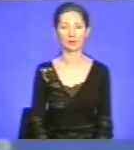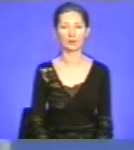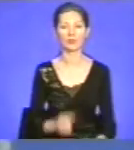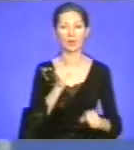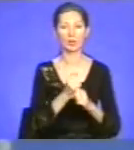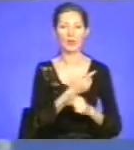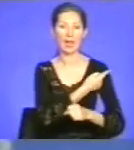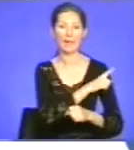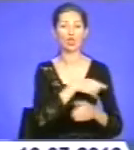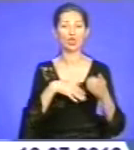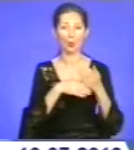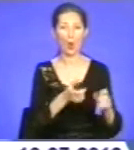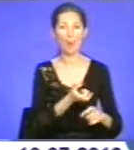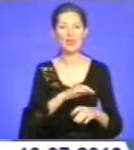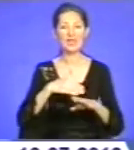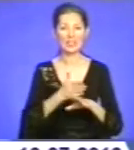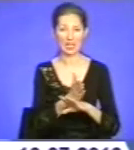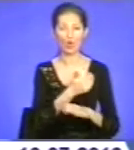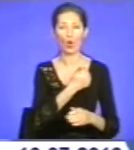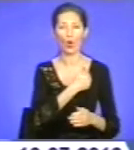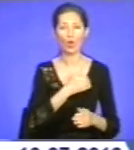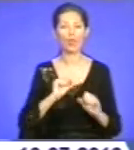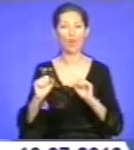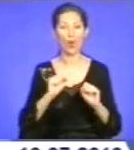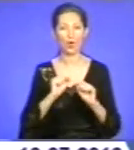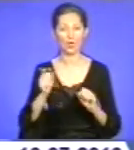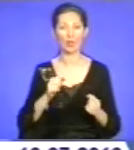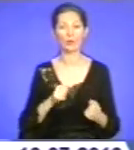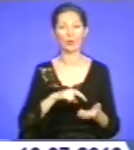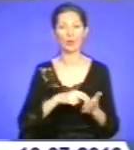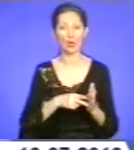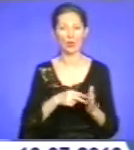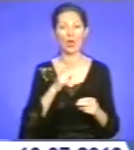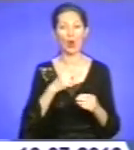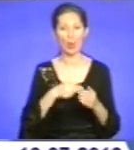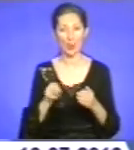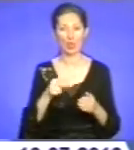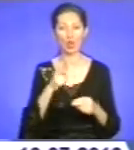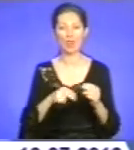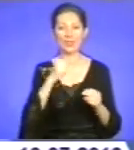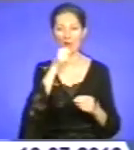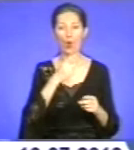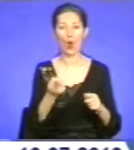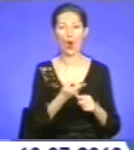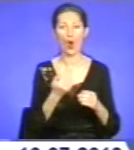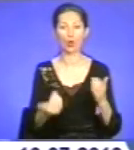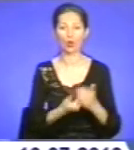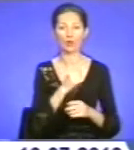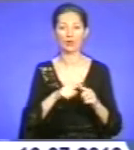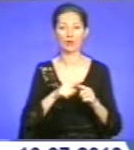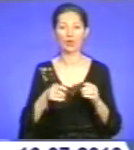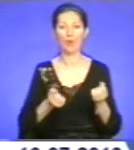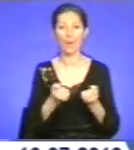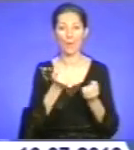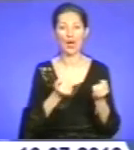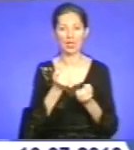Зробити медичну допомогу більш якісною хочуть в уряді. Запланували придбати до кінця року нові швидкі. Закупівля проводитиметься в рамках